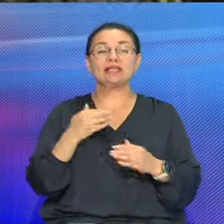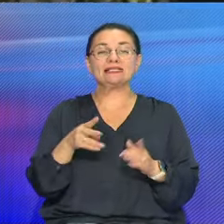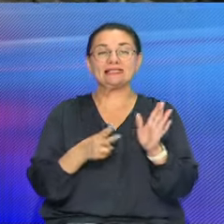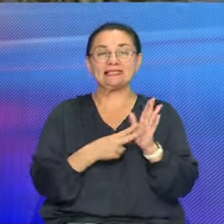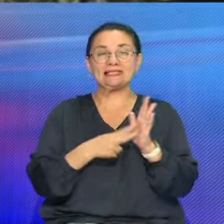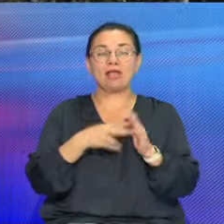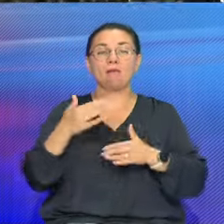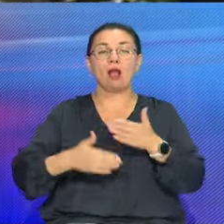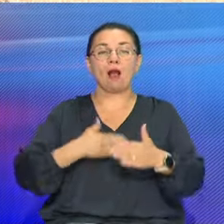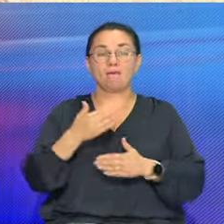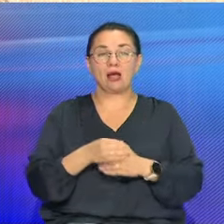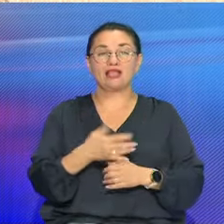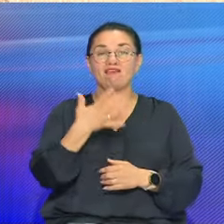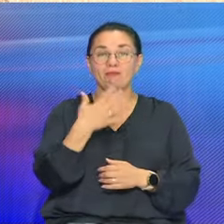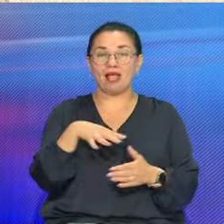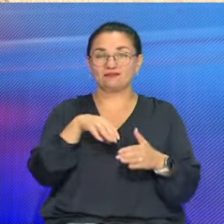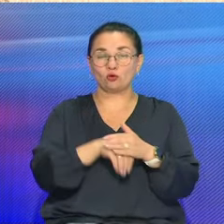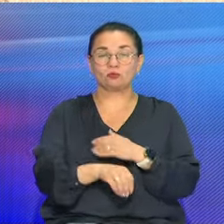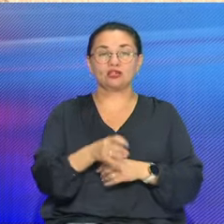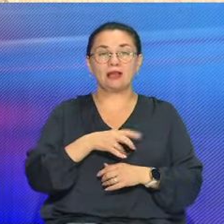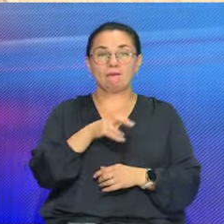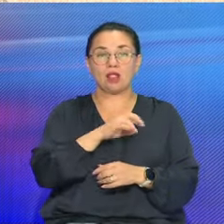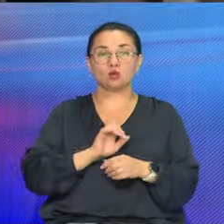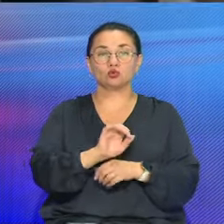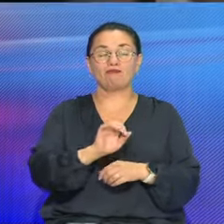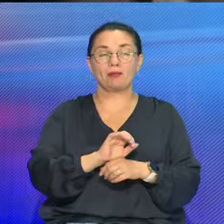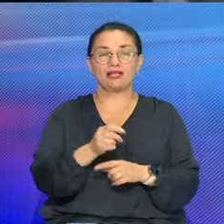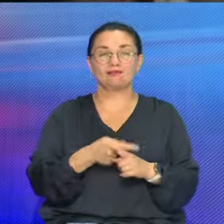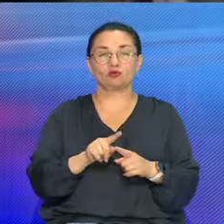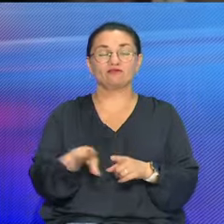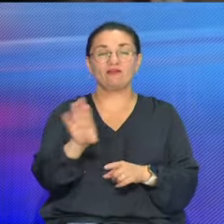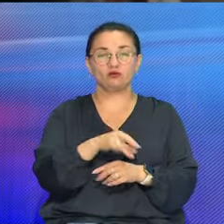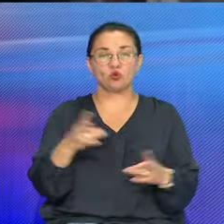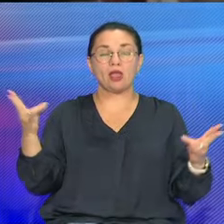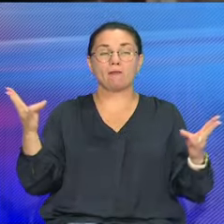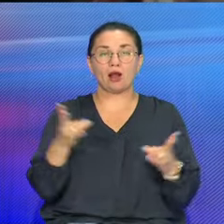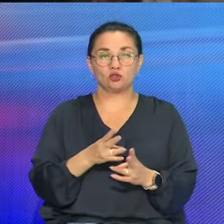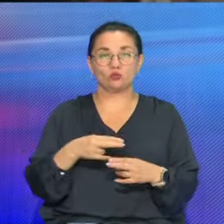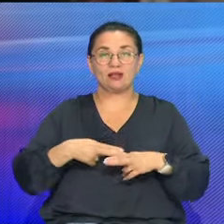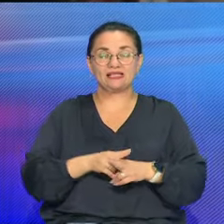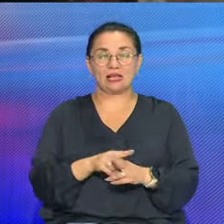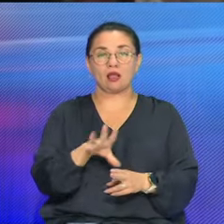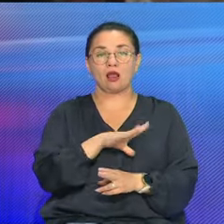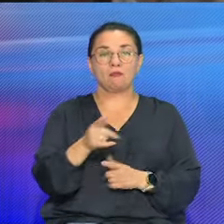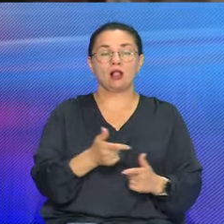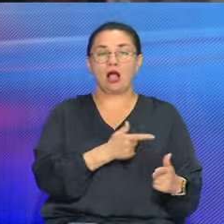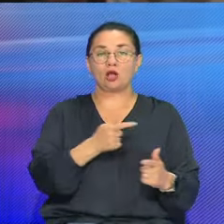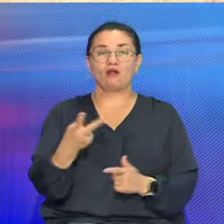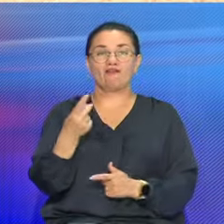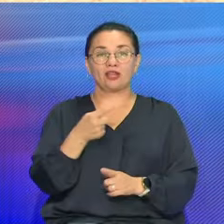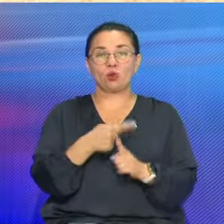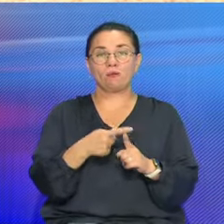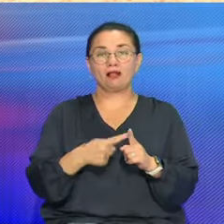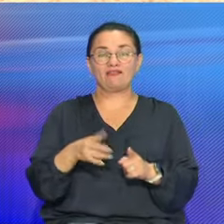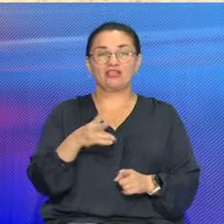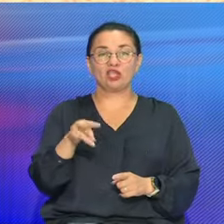из яких белорусской вытворчасти. 7 машин отвозят с поля у зерня. Уся необходимая для хлеборобов техника была готова у другой полове червеня,